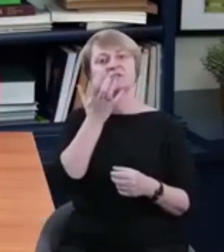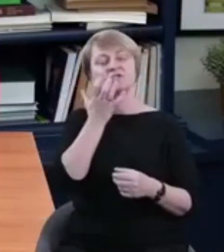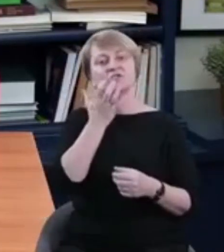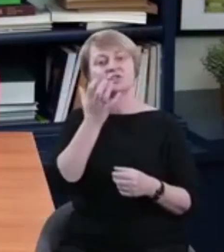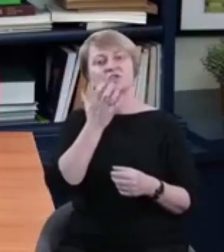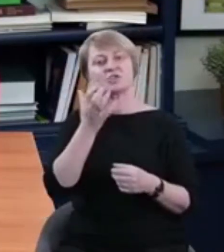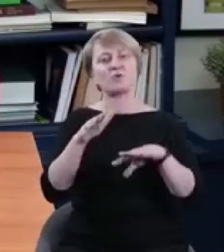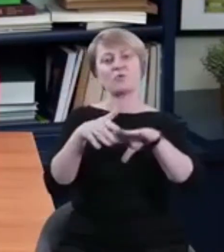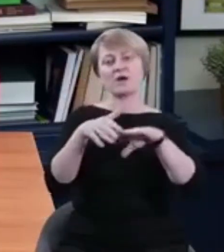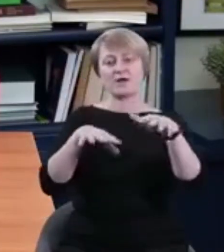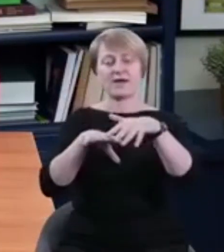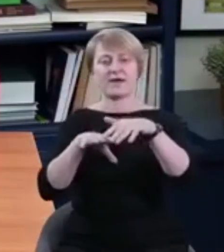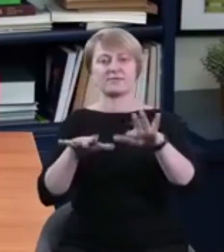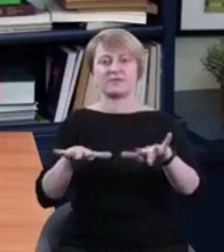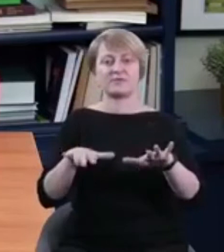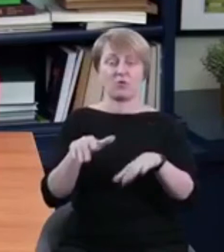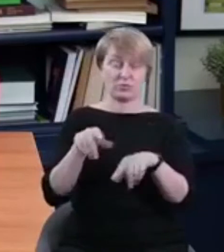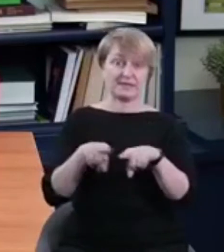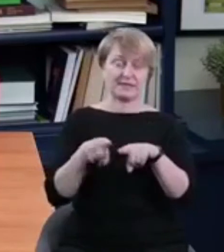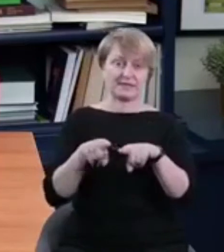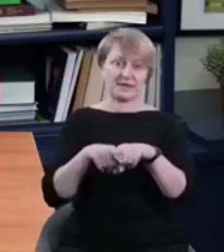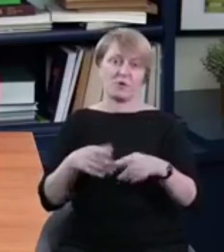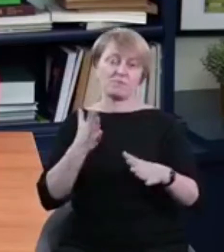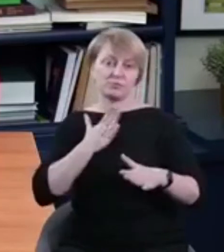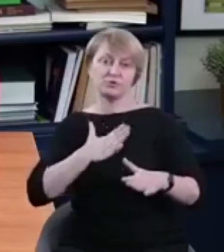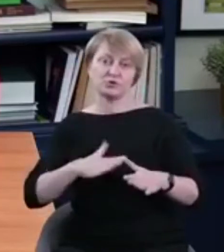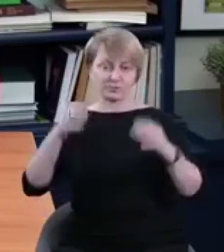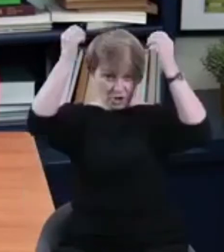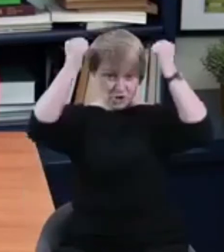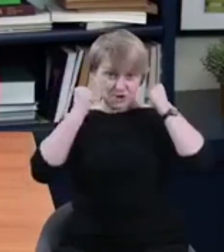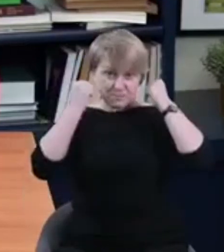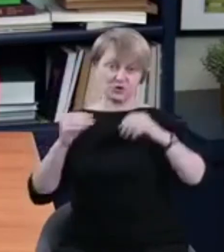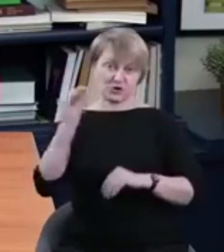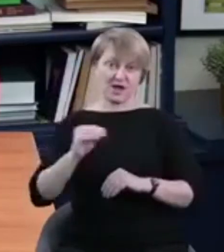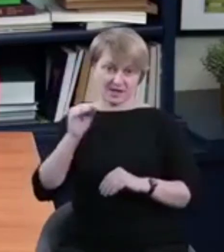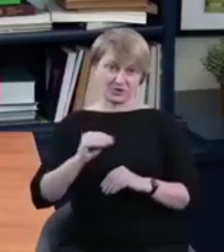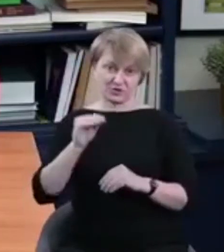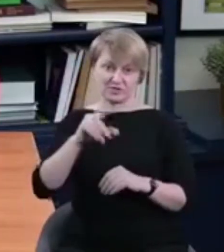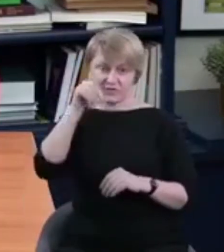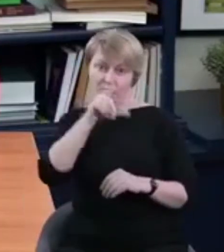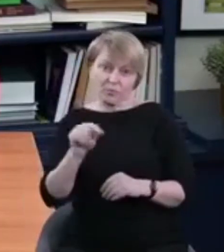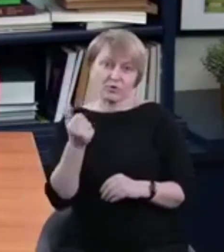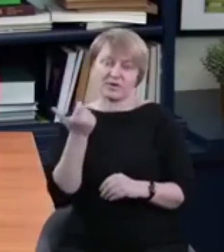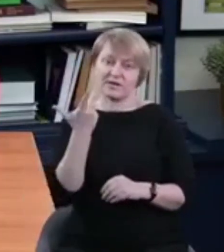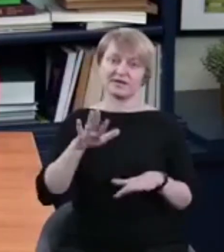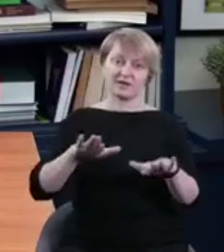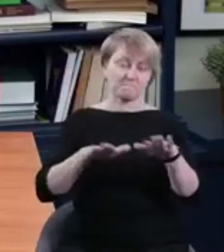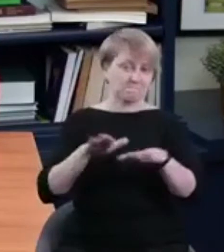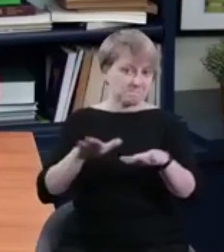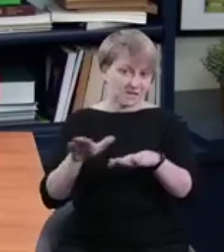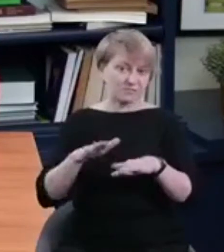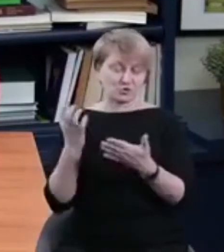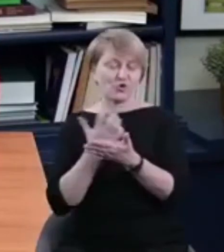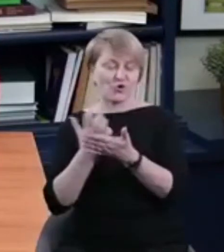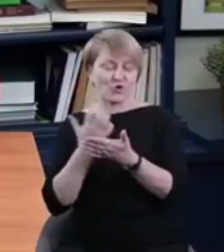podatne na to zimno więc przyjemnie się wchodzi oczywiście jakąś babeczką jest porzuconymi parę miejsc w których można z tego